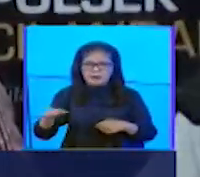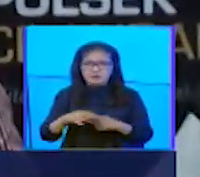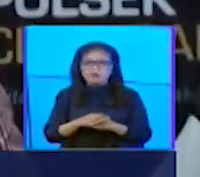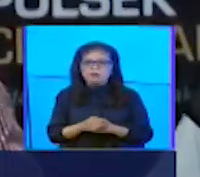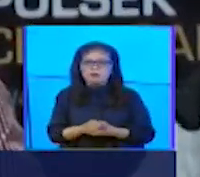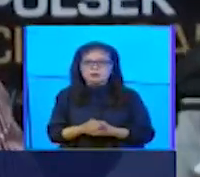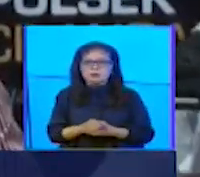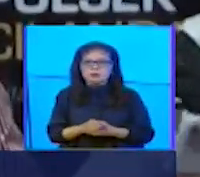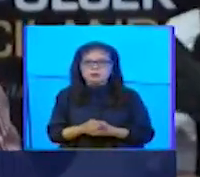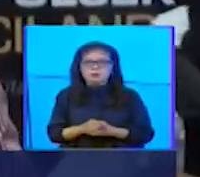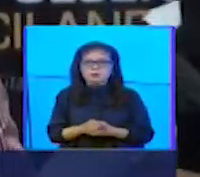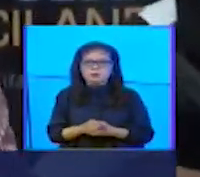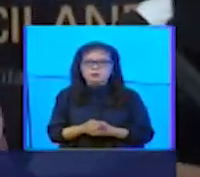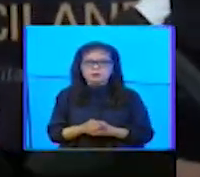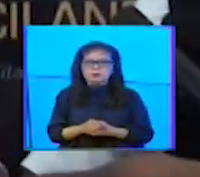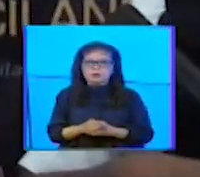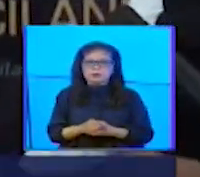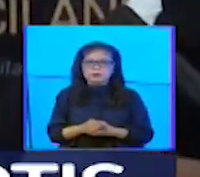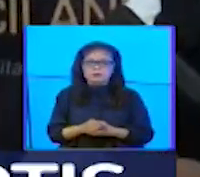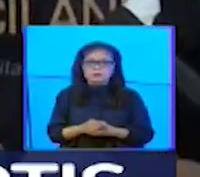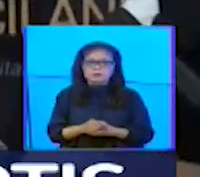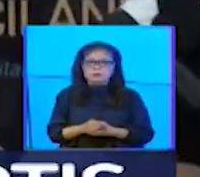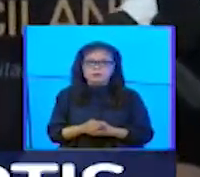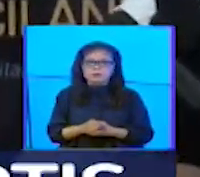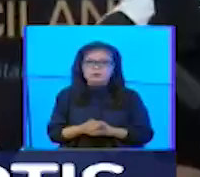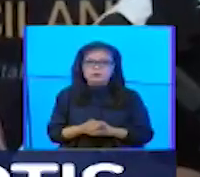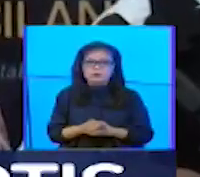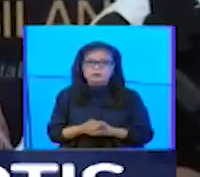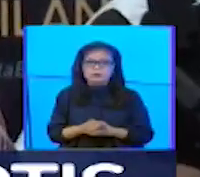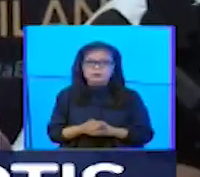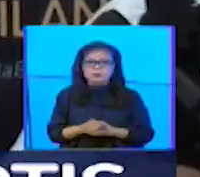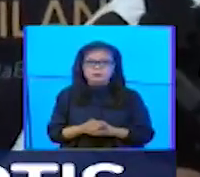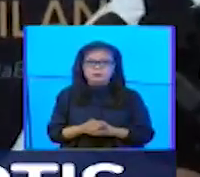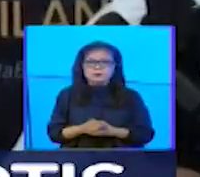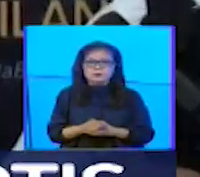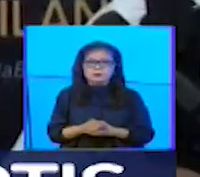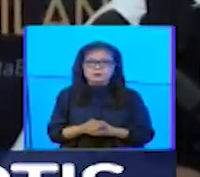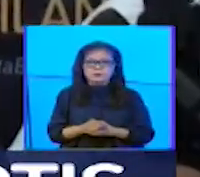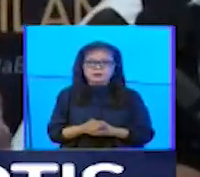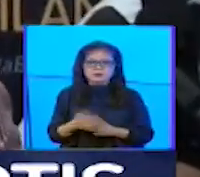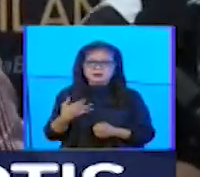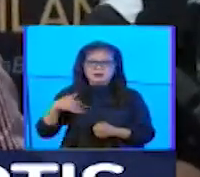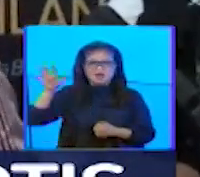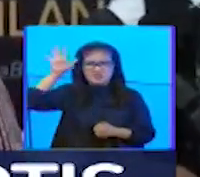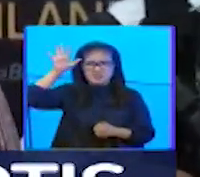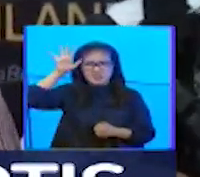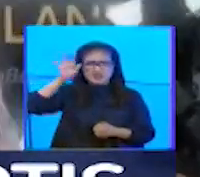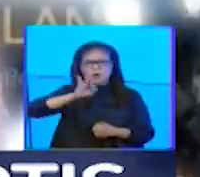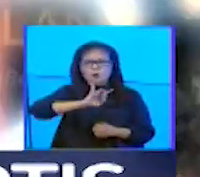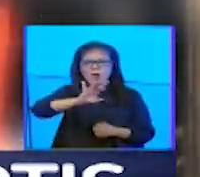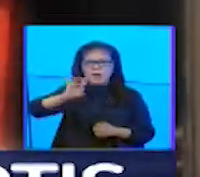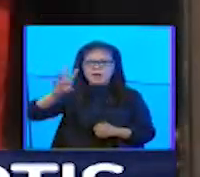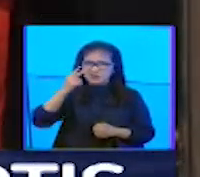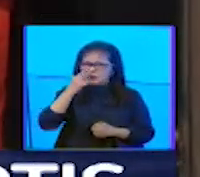dan ada tangan Iron tahun dan tank atau yang lain-lain baru lihat